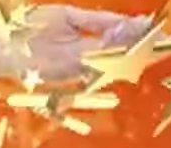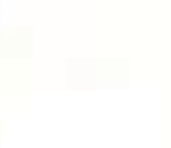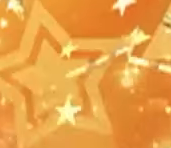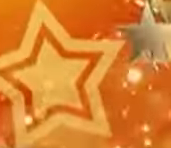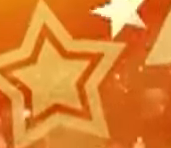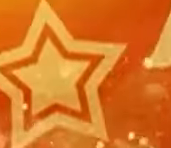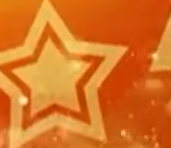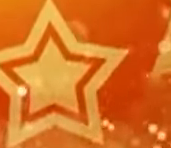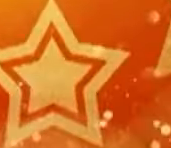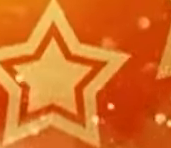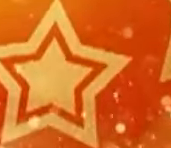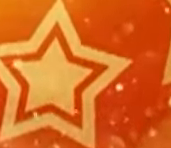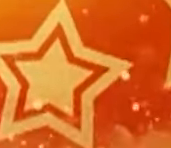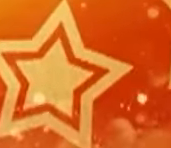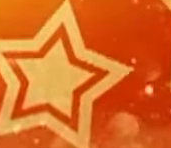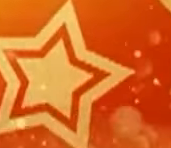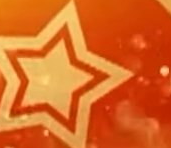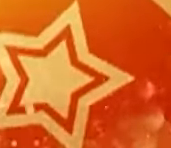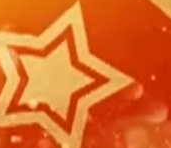Showbiz, eto na nga!